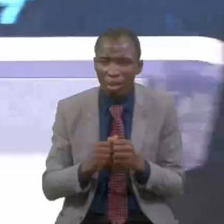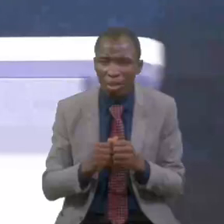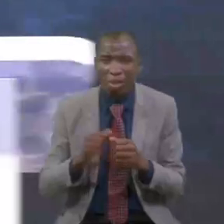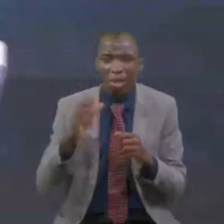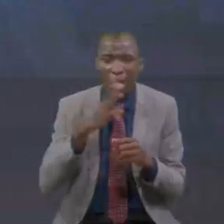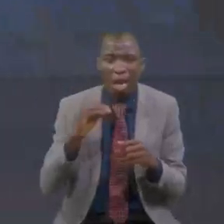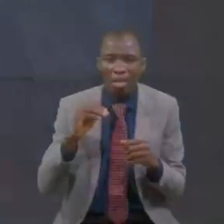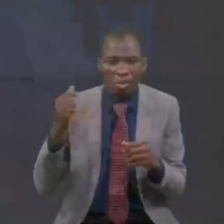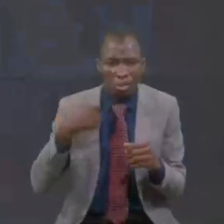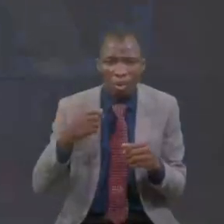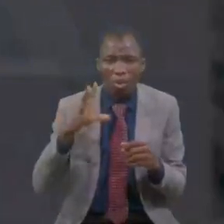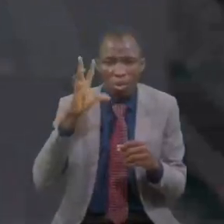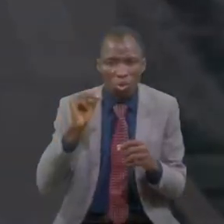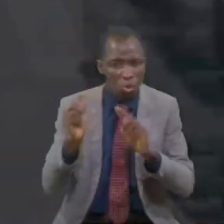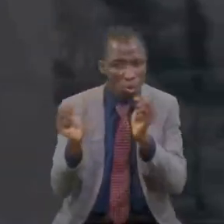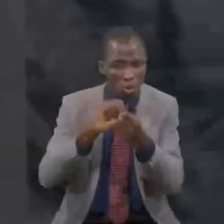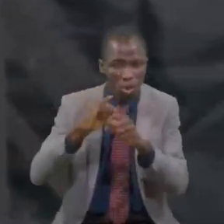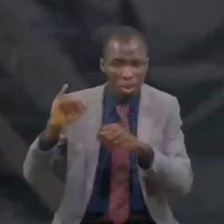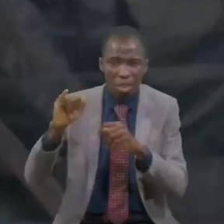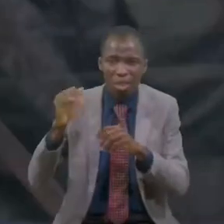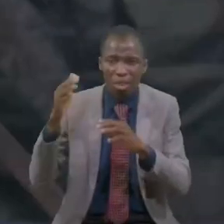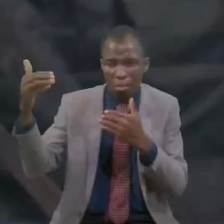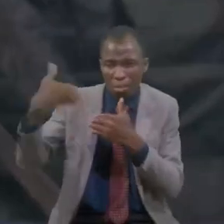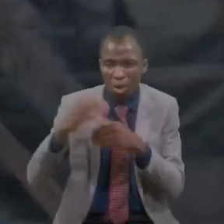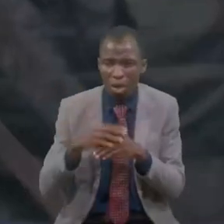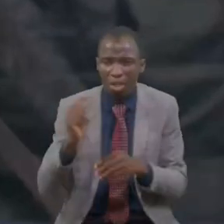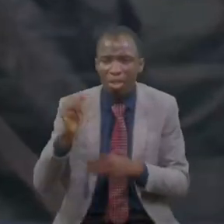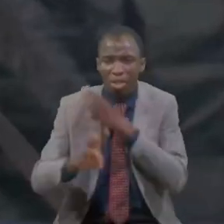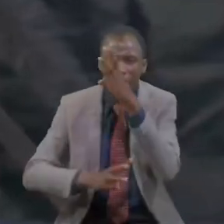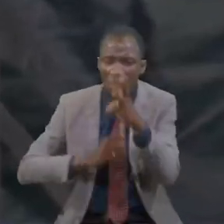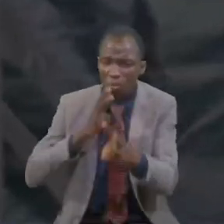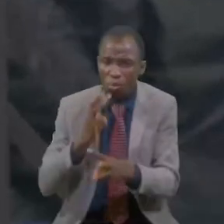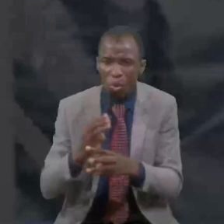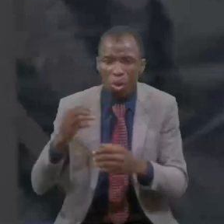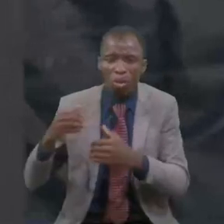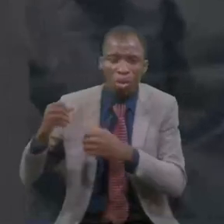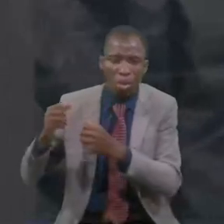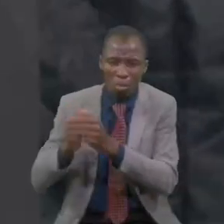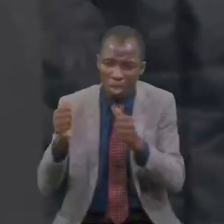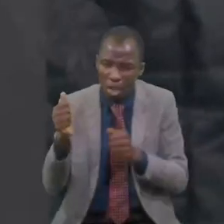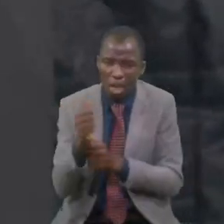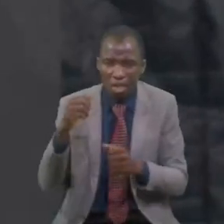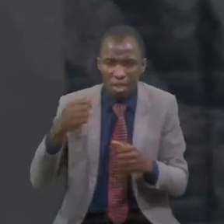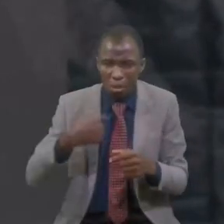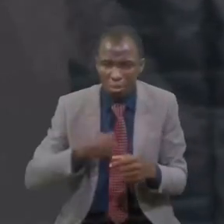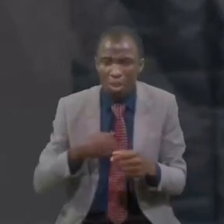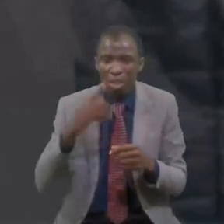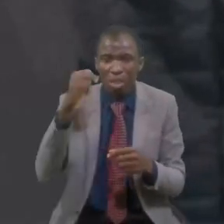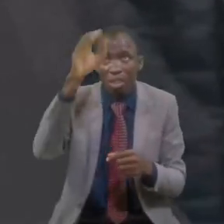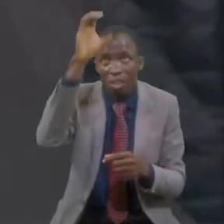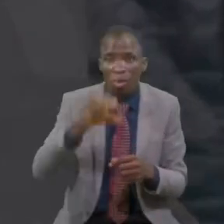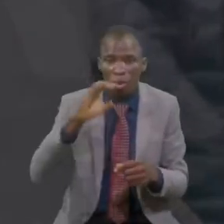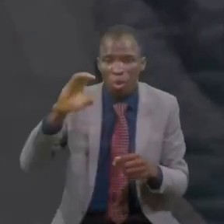de retour pas de retour le monde est derrière moi et la croix devant